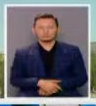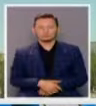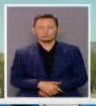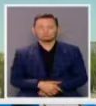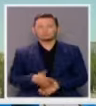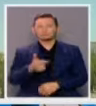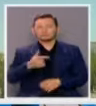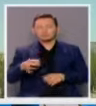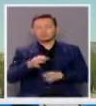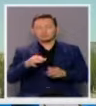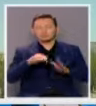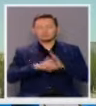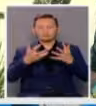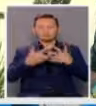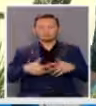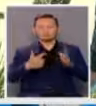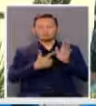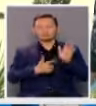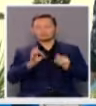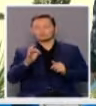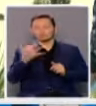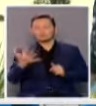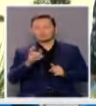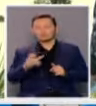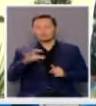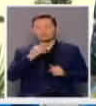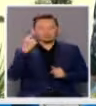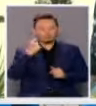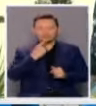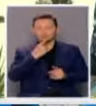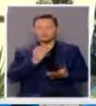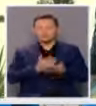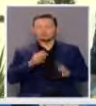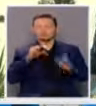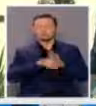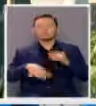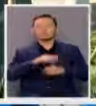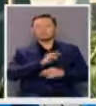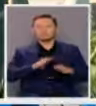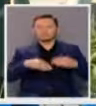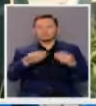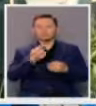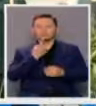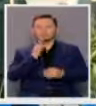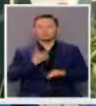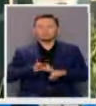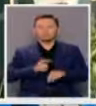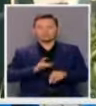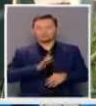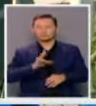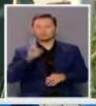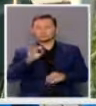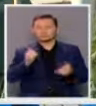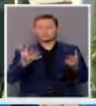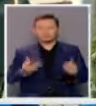В Атырауской области насчитывается 705 человек с нарушением слуха. Их трудоустройство всегда являлось актуальным вопросом. Но все же